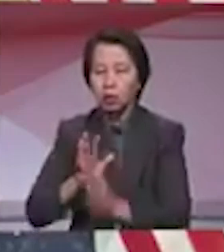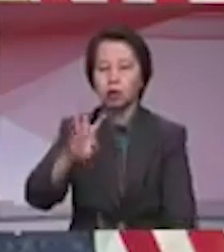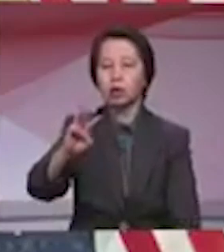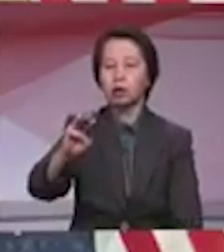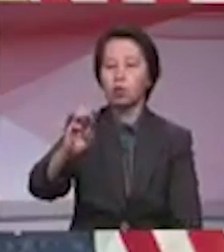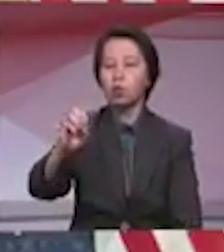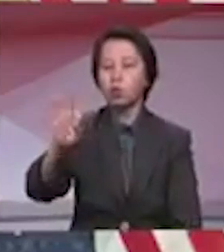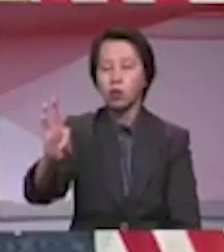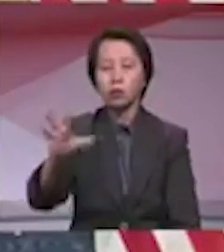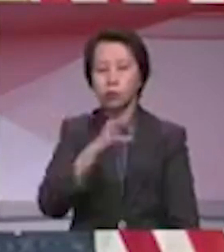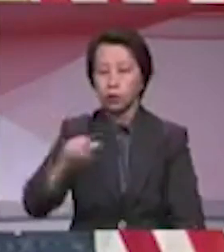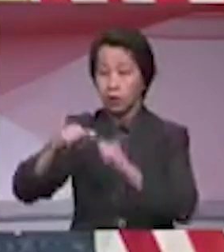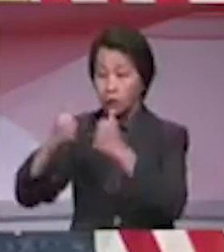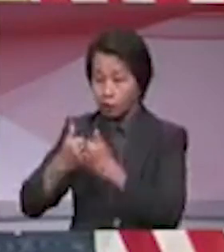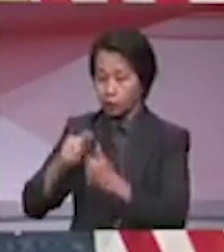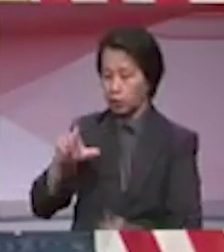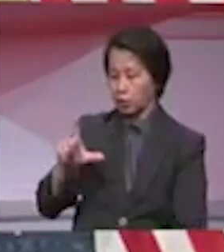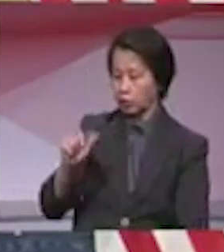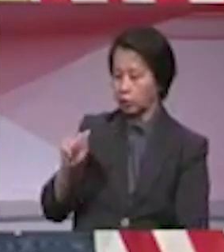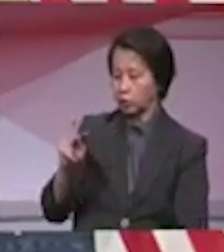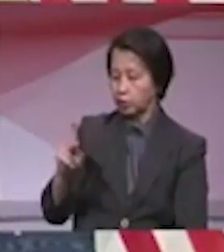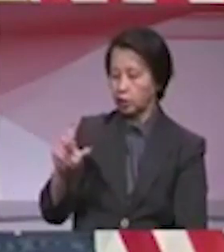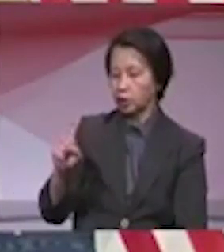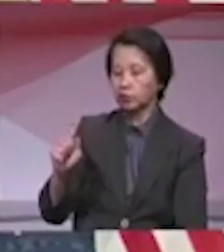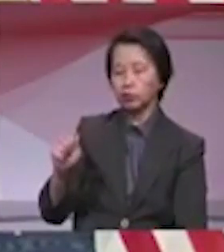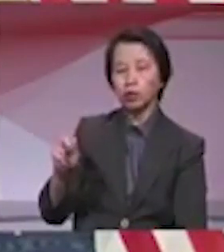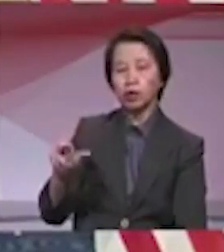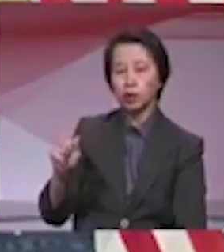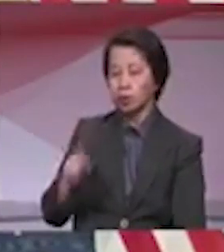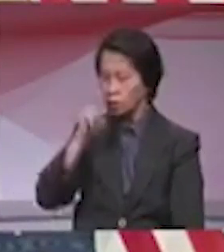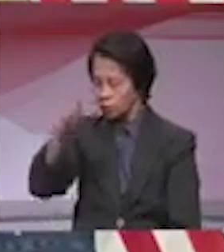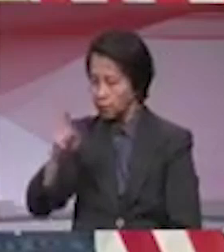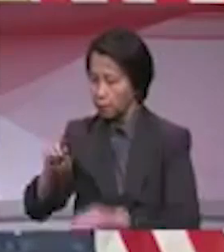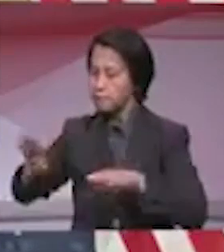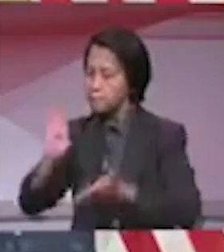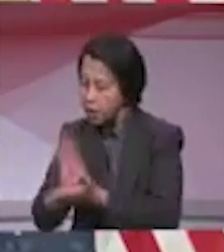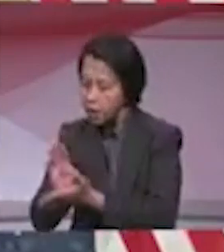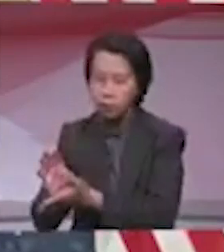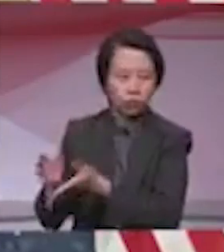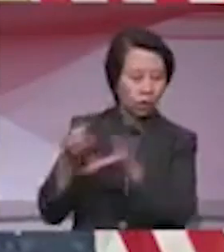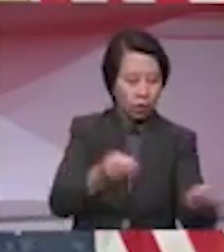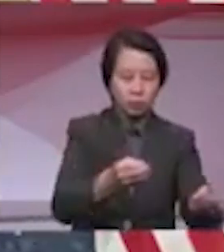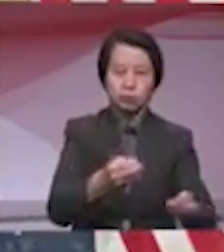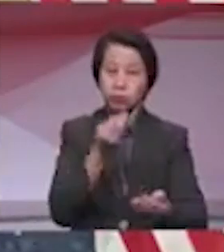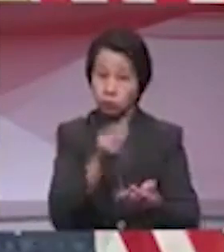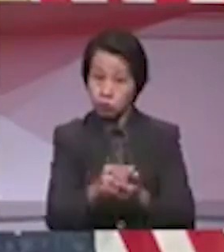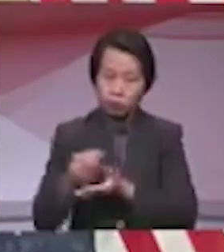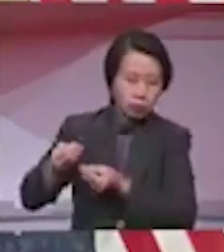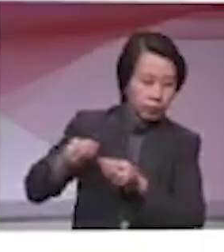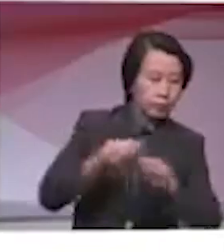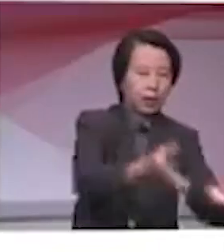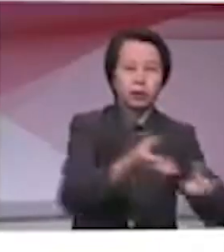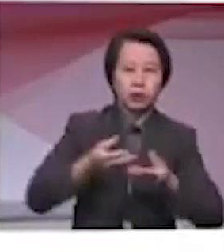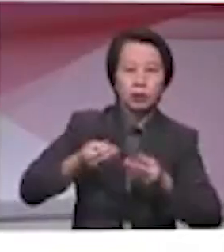Kewangan dan agensi laksana untuk memastikan bantuan ini dan inisiatif ini